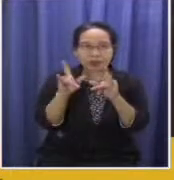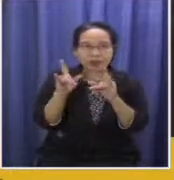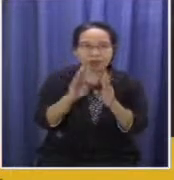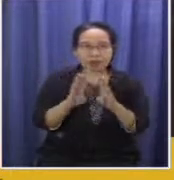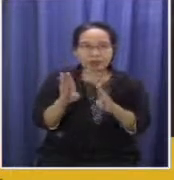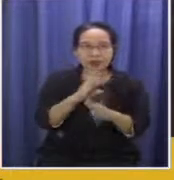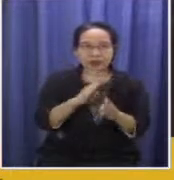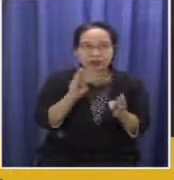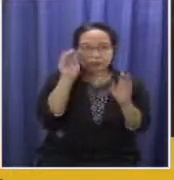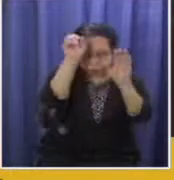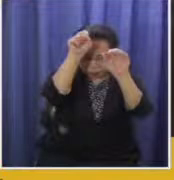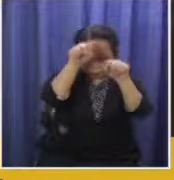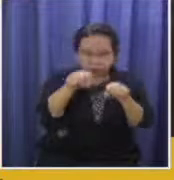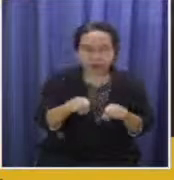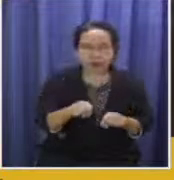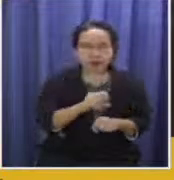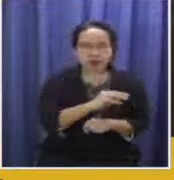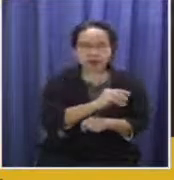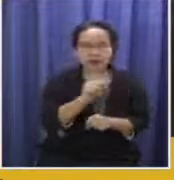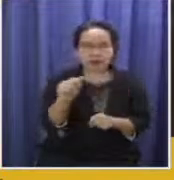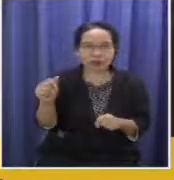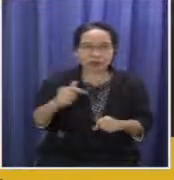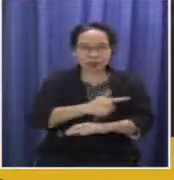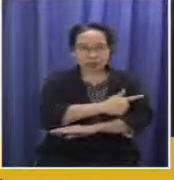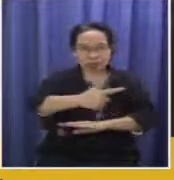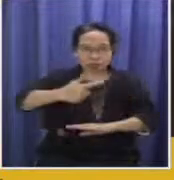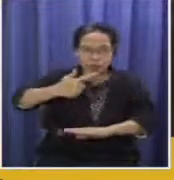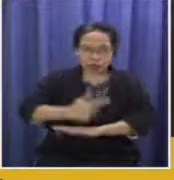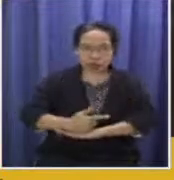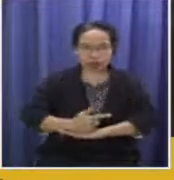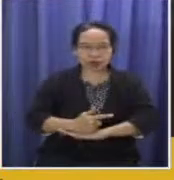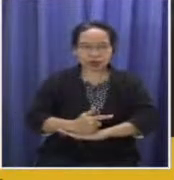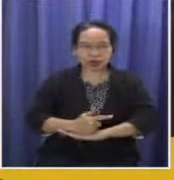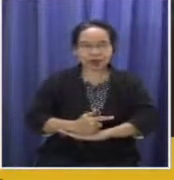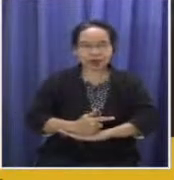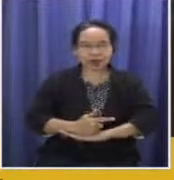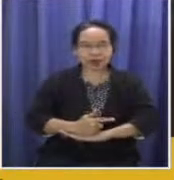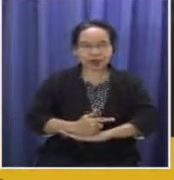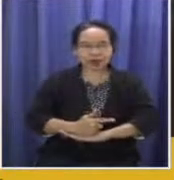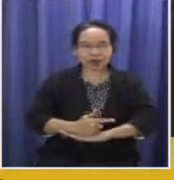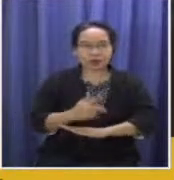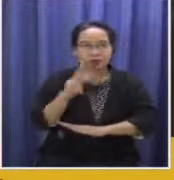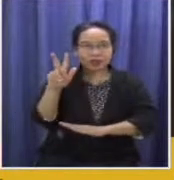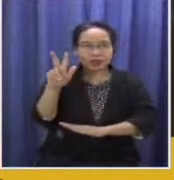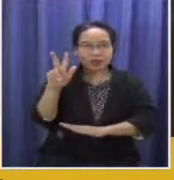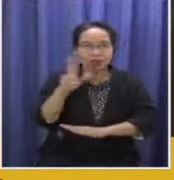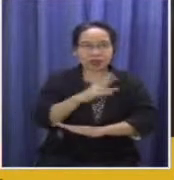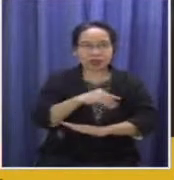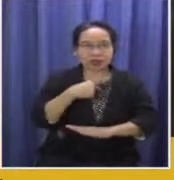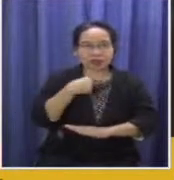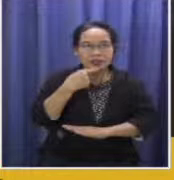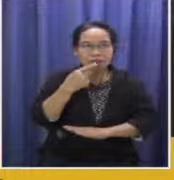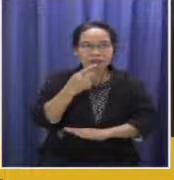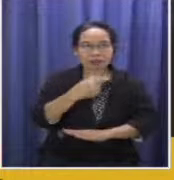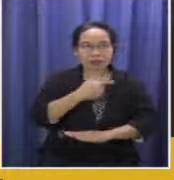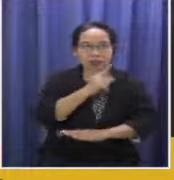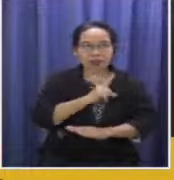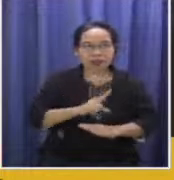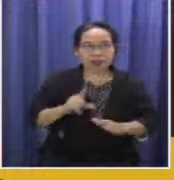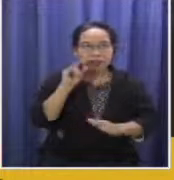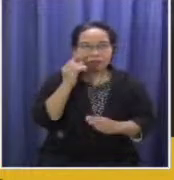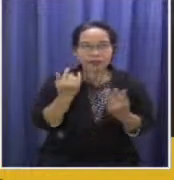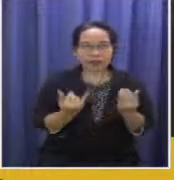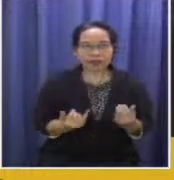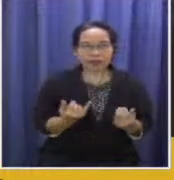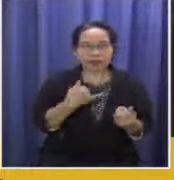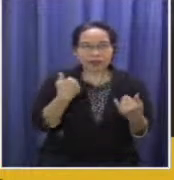भेट गर्नलाई कुदेर गए र भुइँसम्म निहुरेर दण्डवत गरे। 3 तिनले भने, हे मेरा प्रभु,